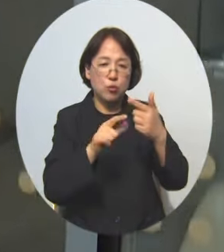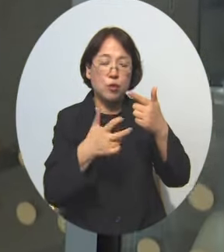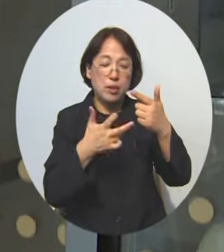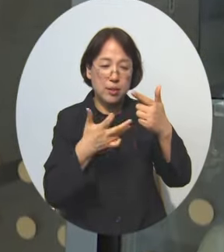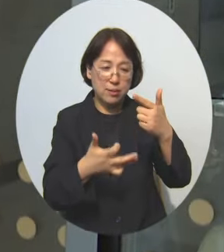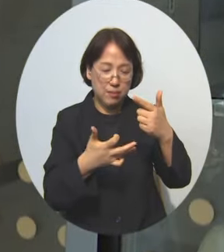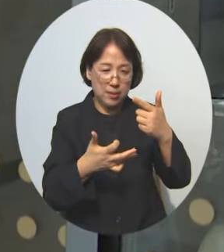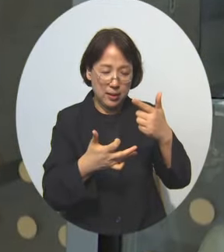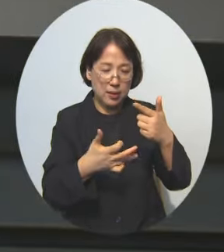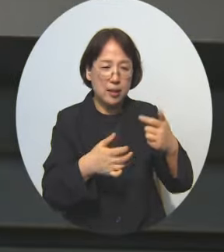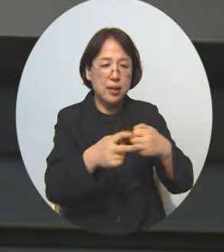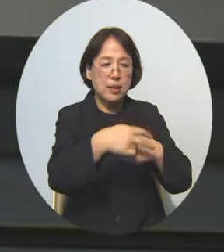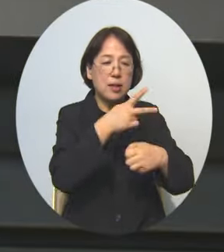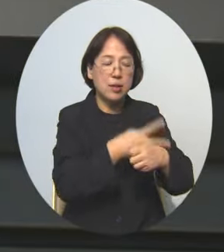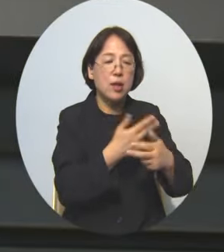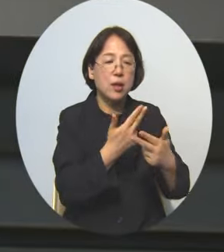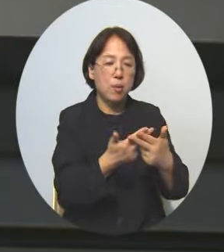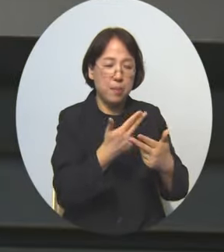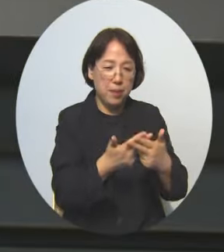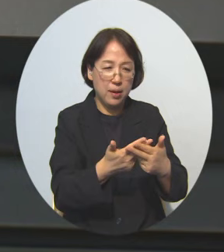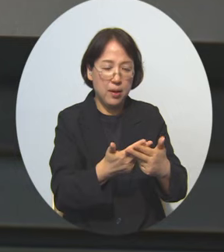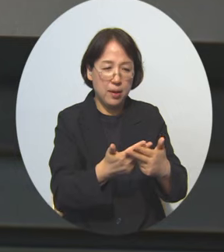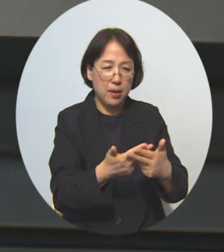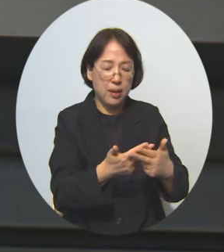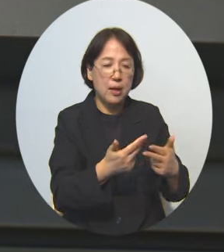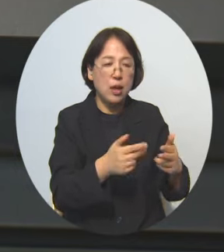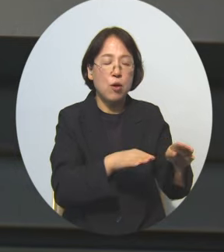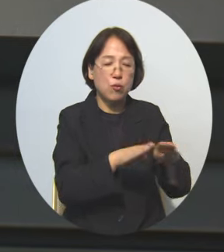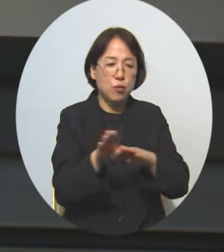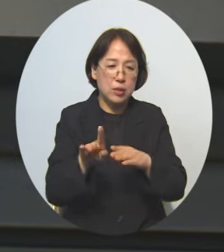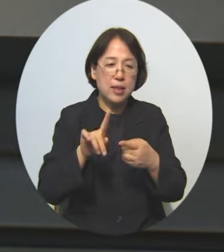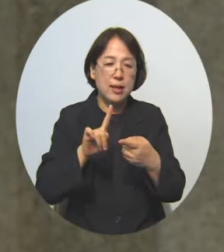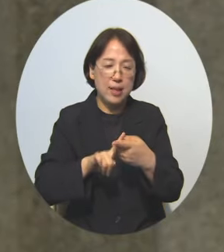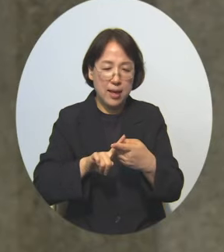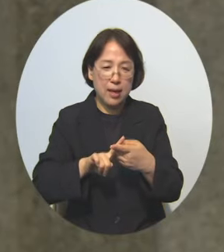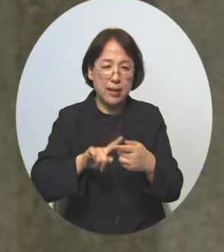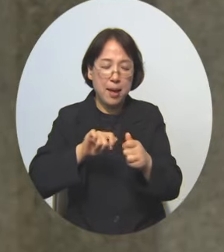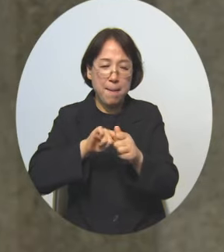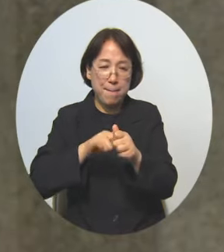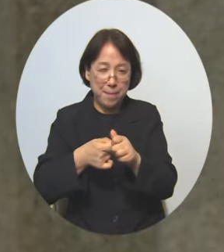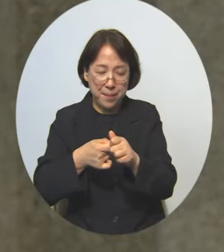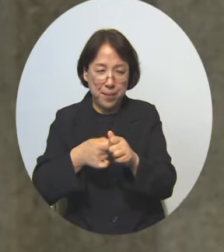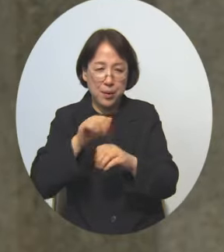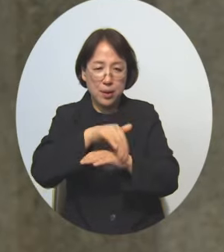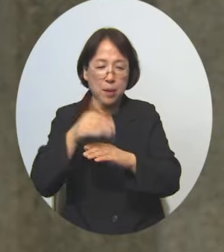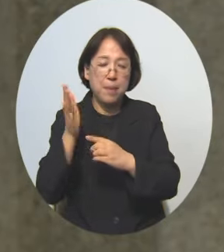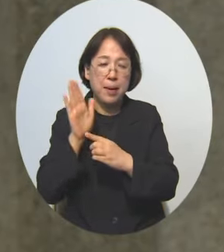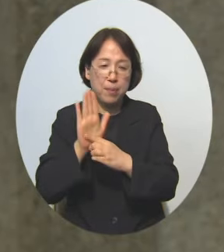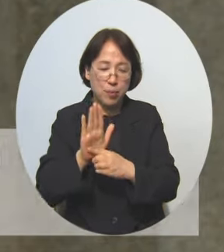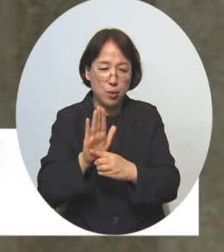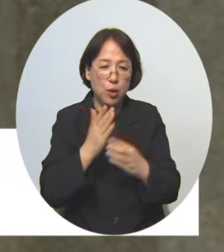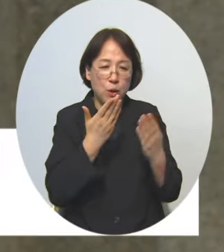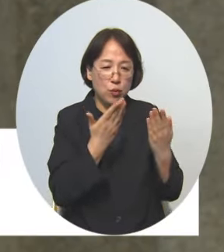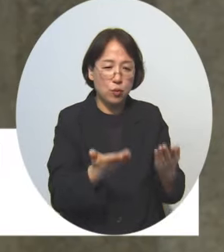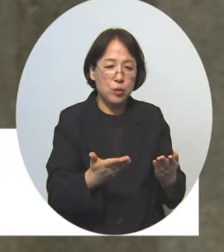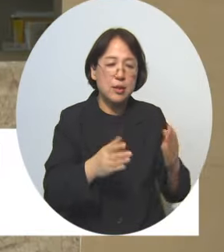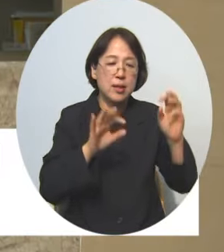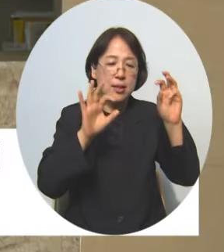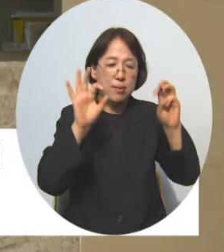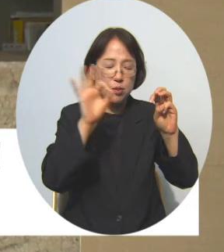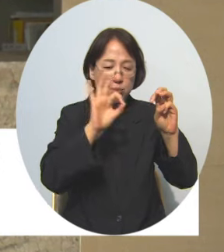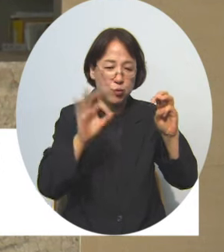주도한 집단 휴진에 대한 행정처분 계획도 밝혔습니다. 휴진율이 30%를 넘긴 것으로 확인된 4개